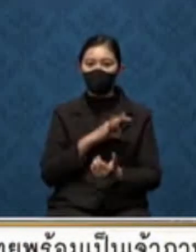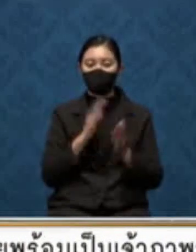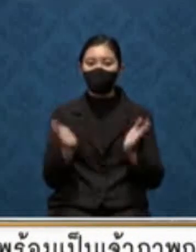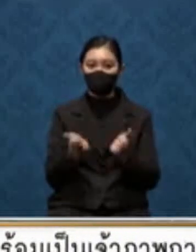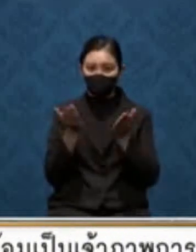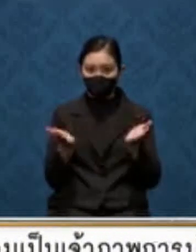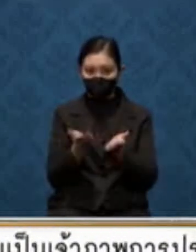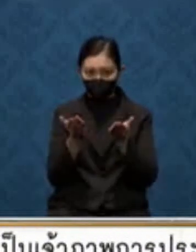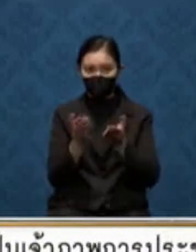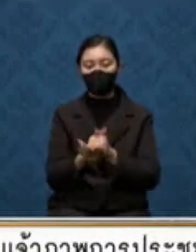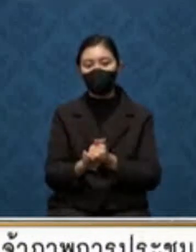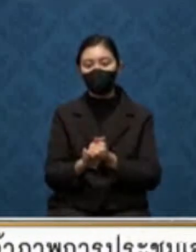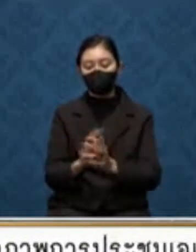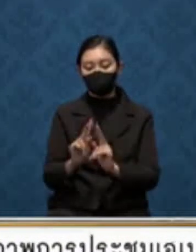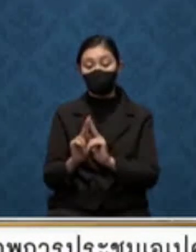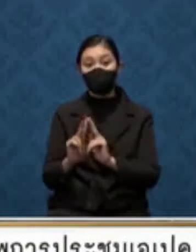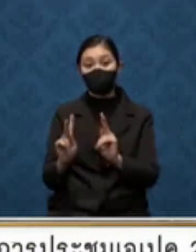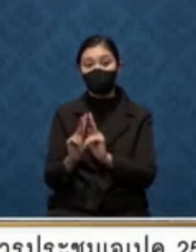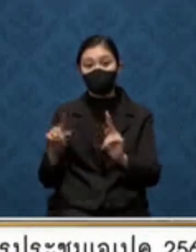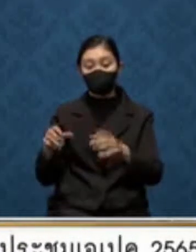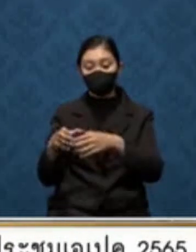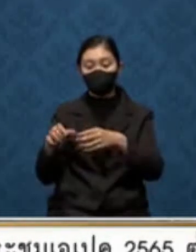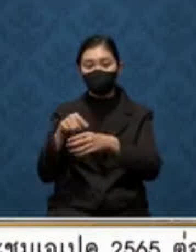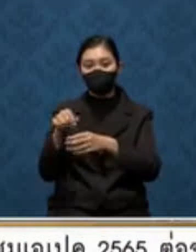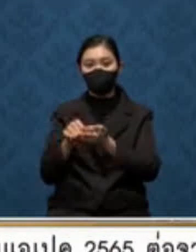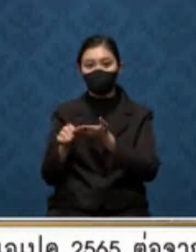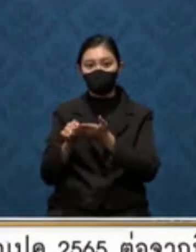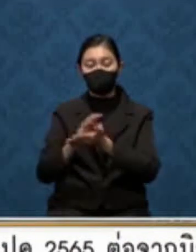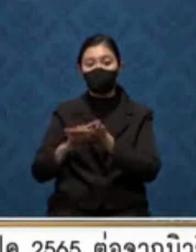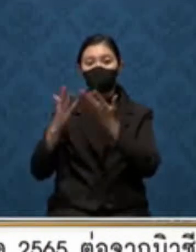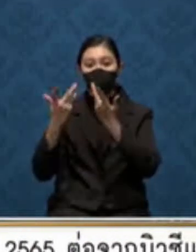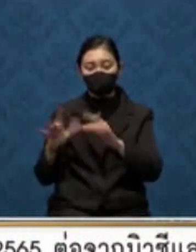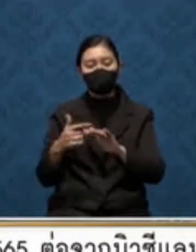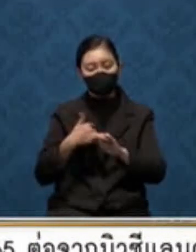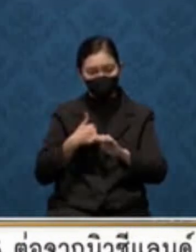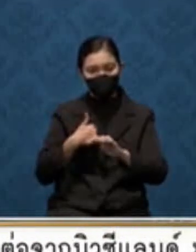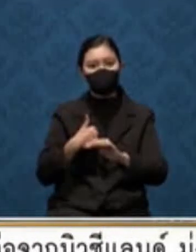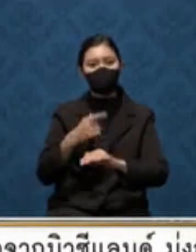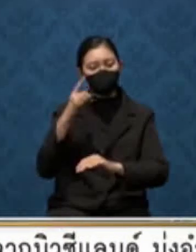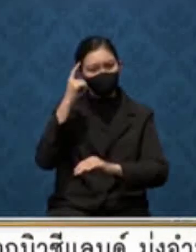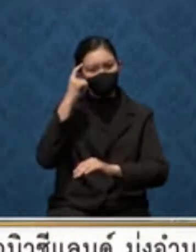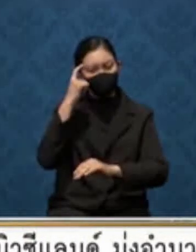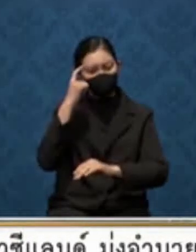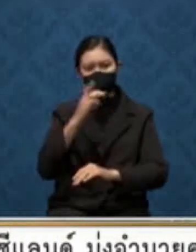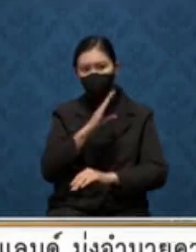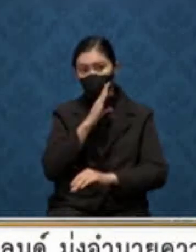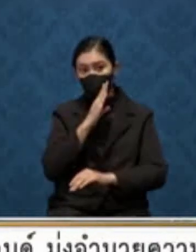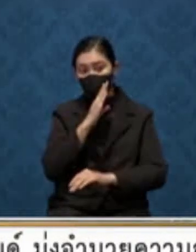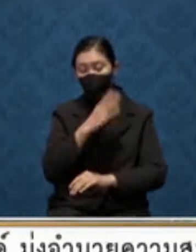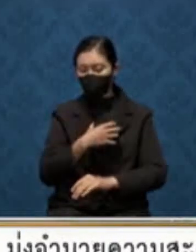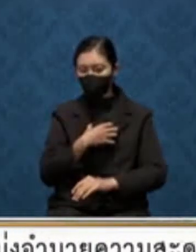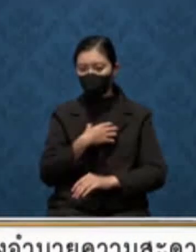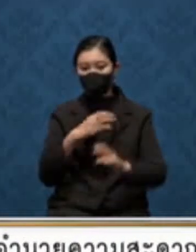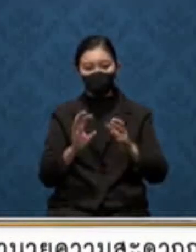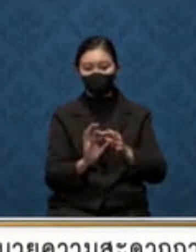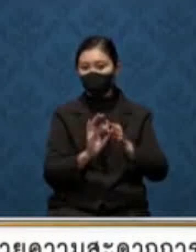มาธิการได้แ้ขายมาแล้วนะครับว่าสิงเห่านี้ถาจะปลดปลอยสัยภาพได้เนี่ย รดตองเล็กเรื่องแบนี้รัด